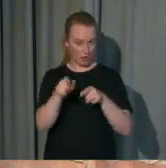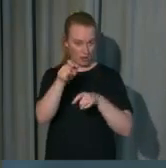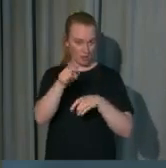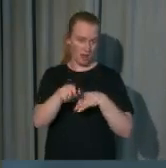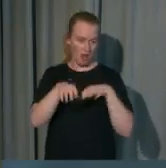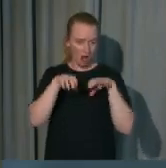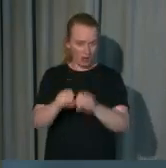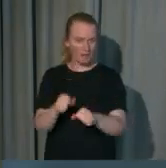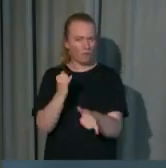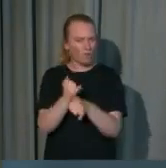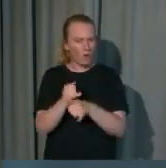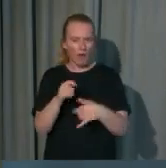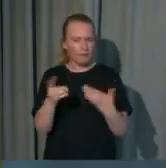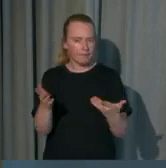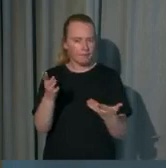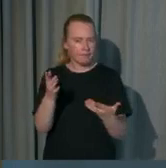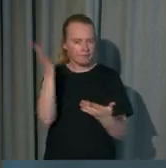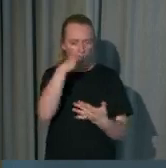Vi